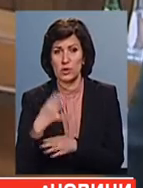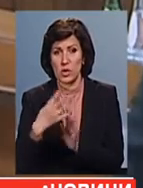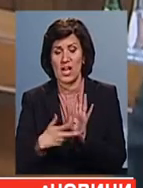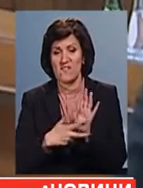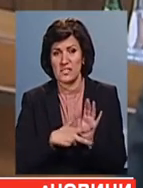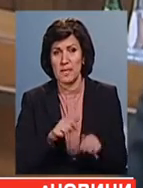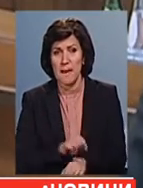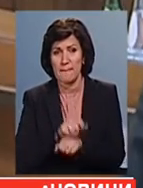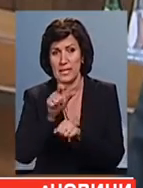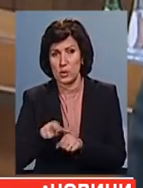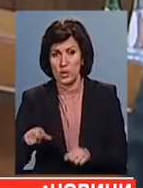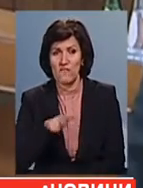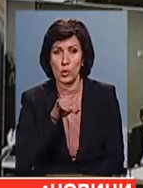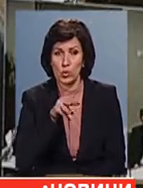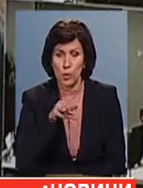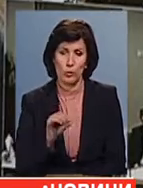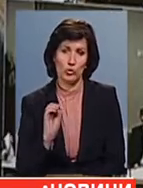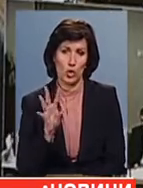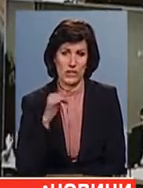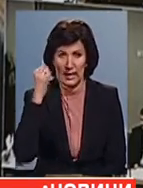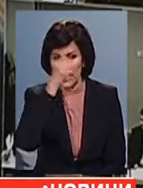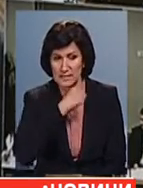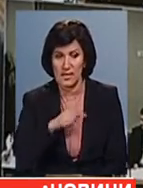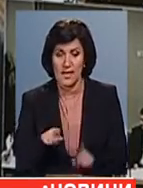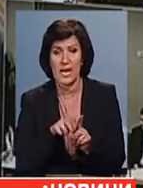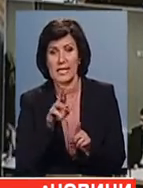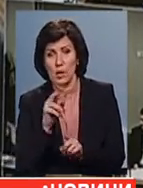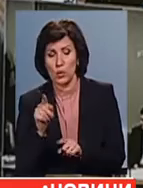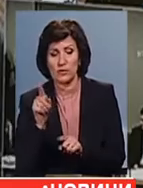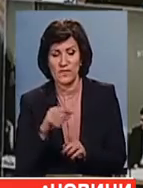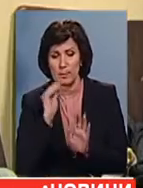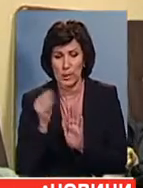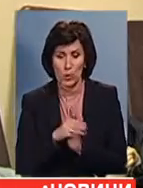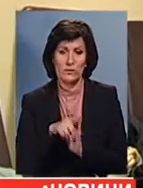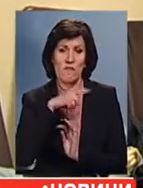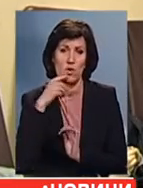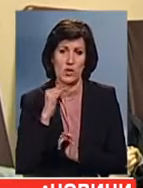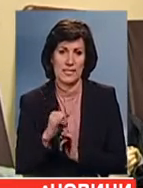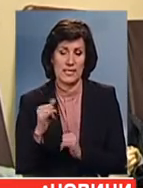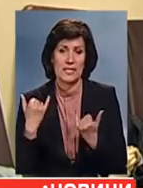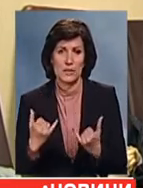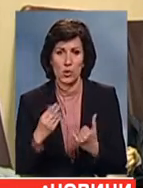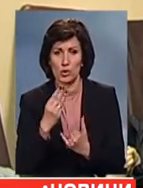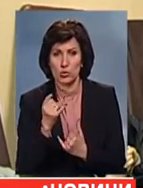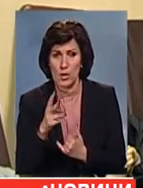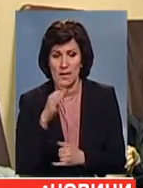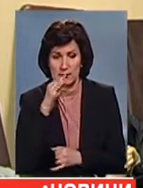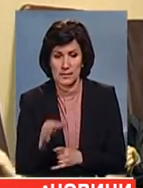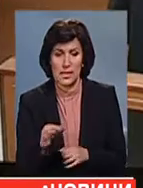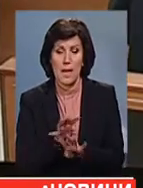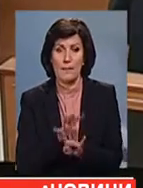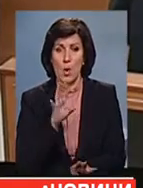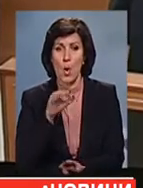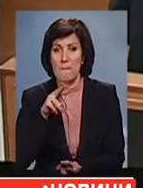в лютому 2014-го. Так само, як і Янукович, він переховується в Росії. Сьогодні Шуляк сказав,